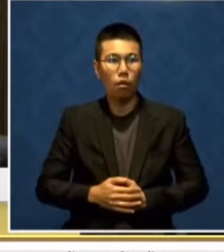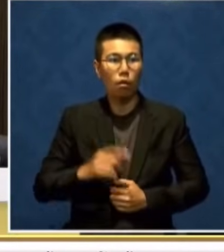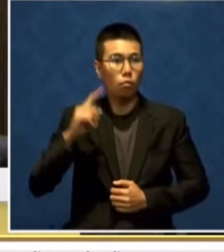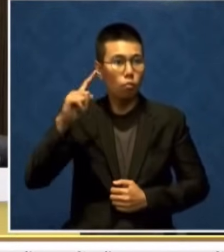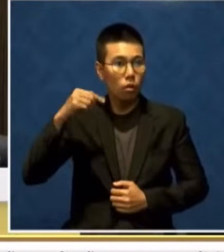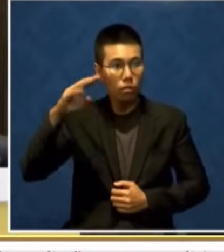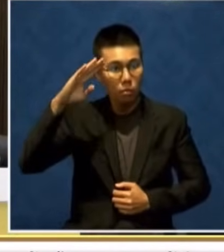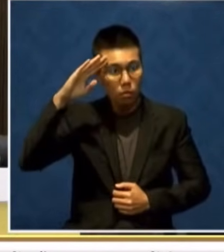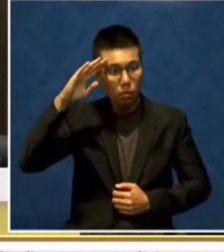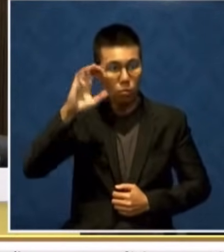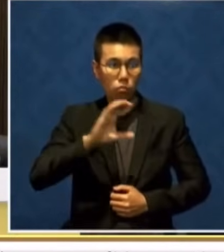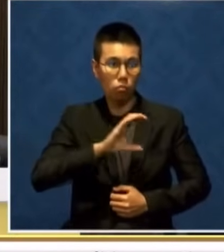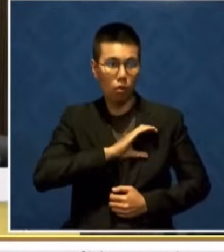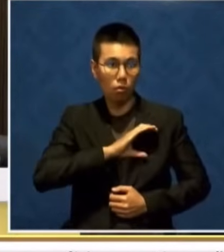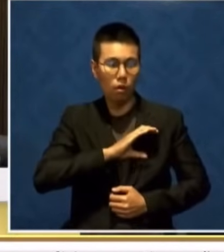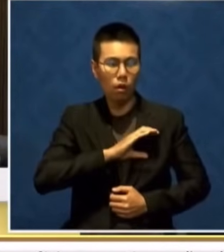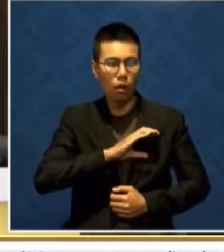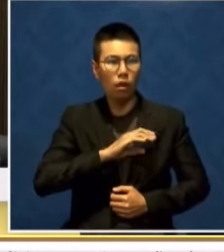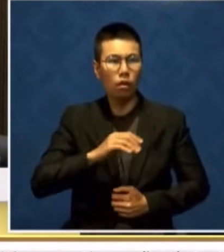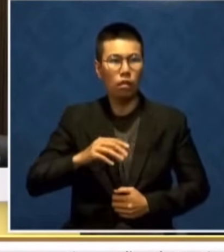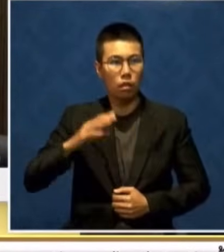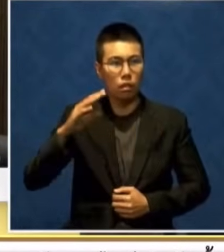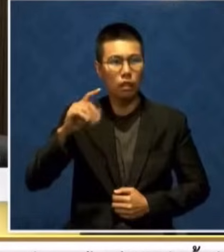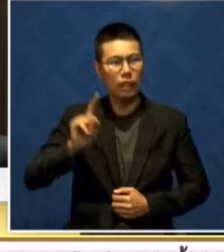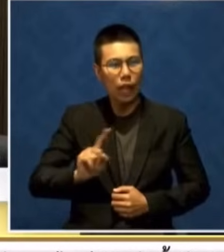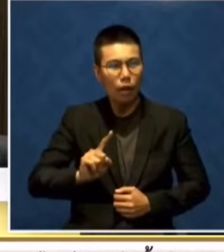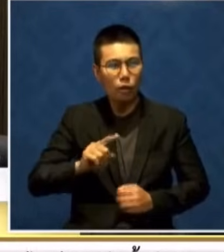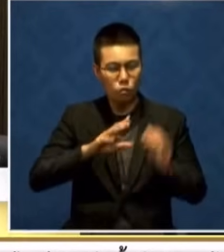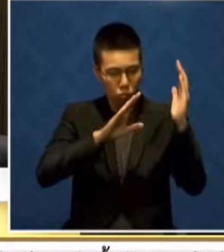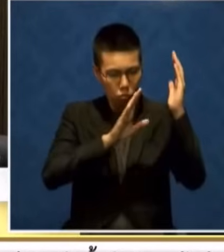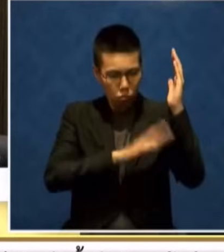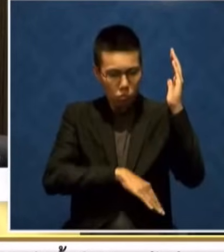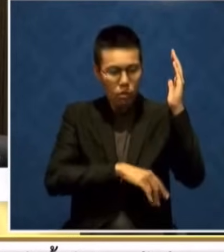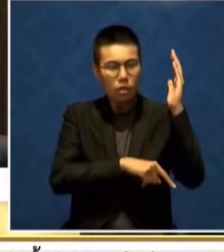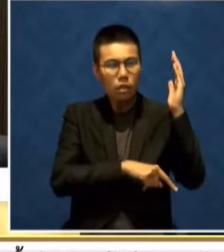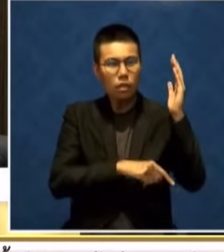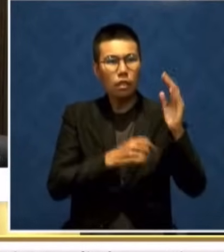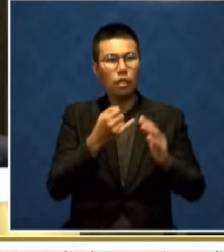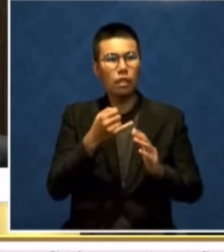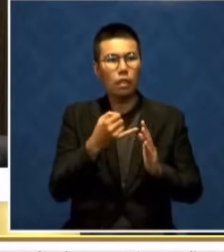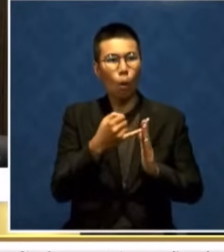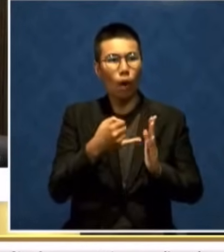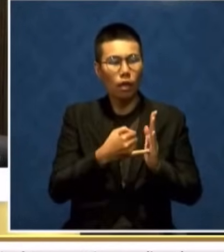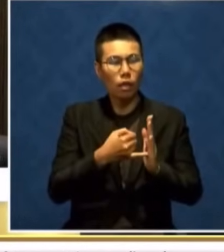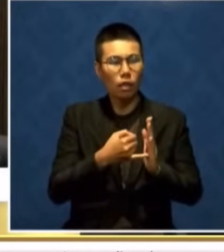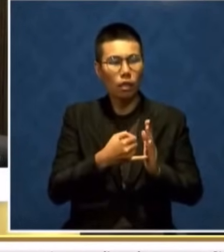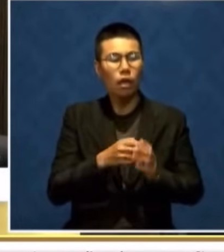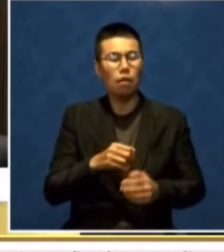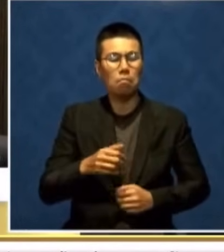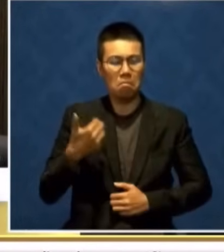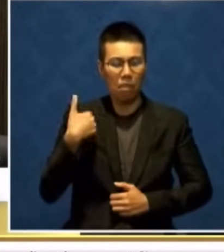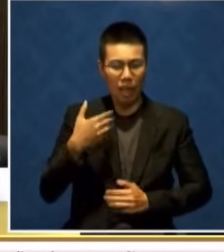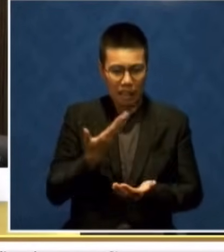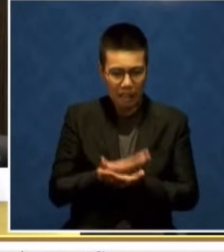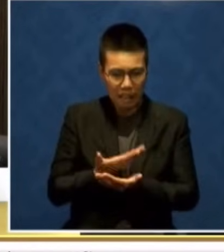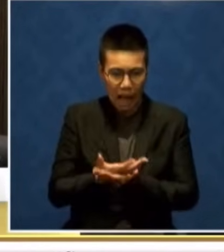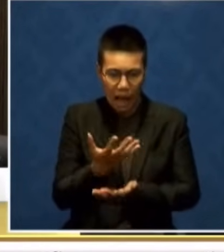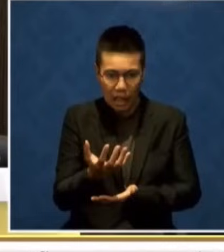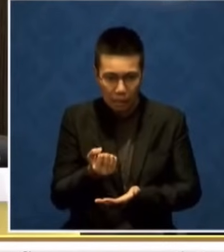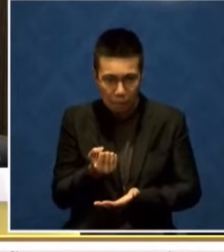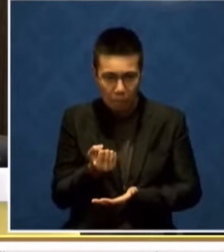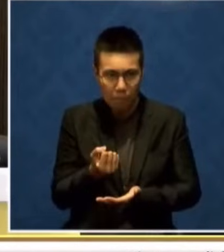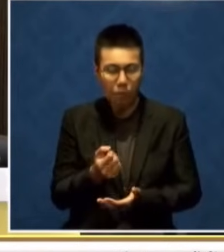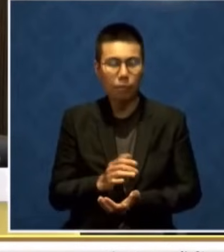ไปเป็นตำรวจผีอยู่ที่ 3จังหวัดชายแดนภาคใต้รับเงินเดือนเป็น Passive